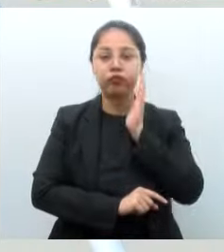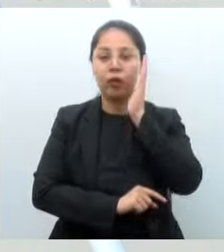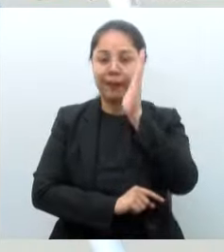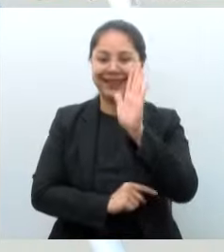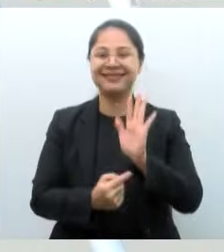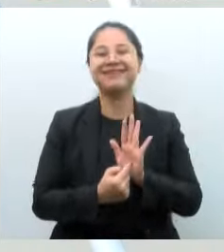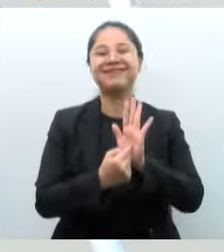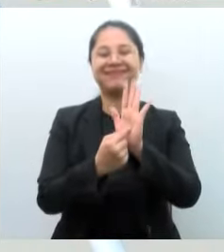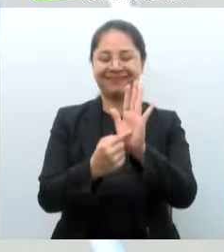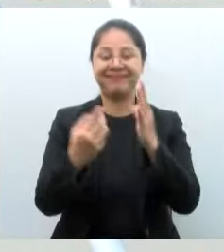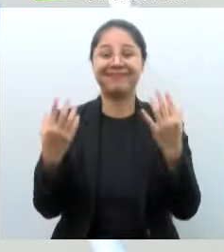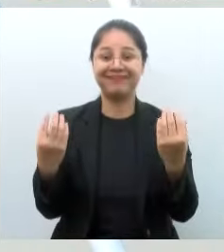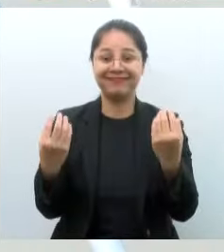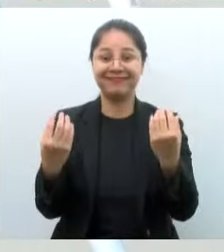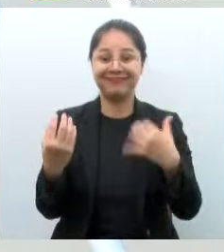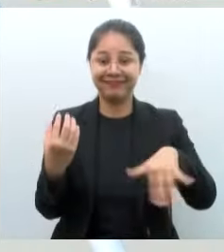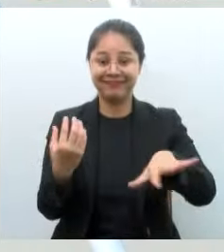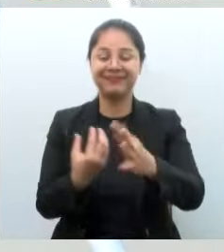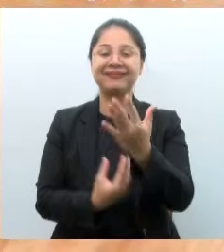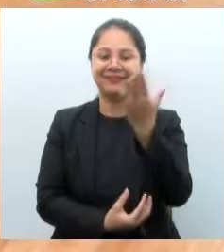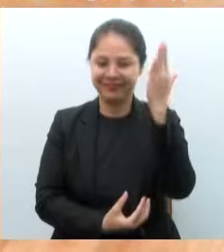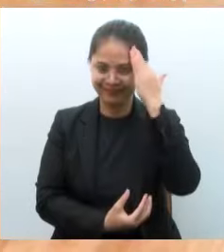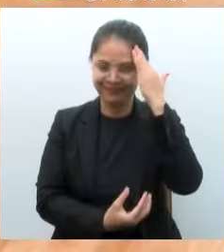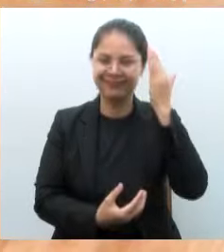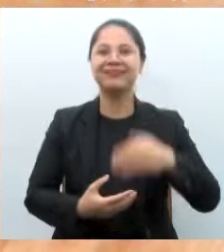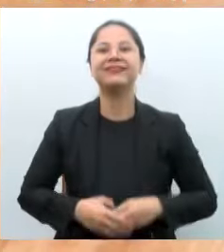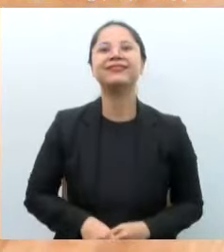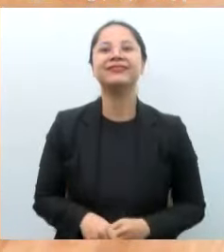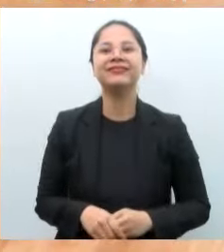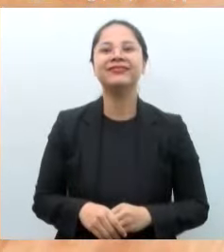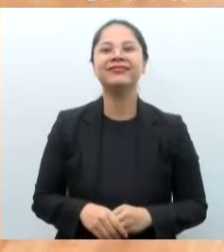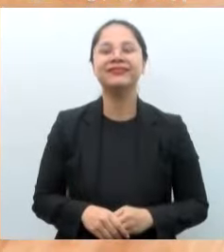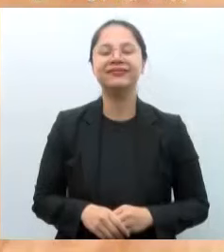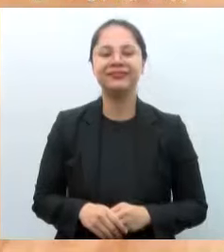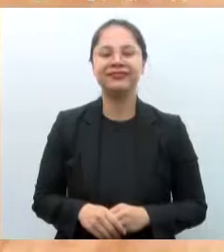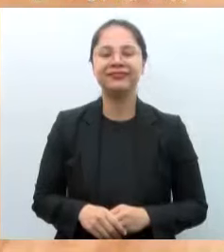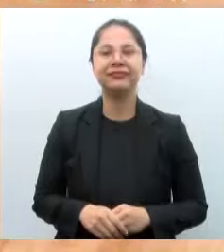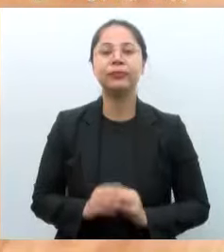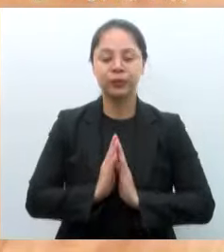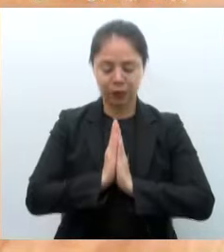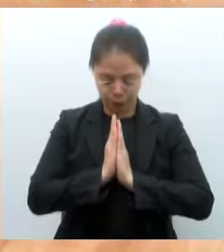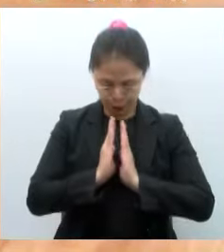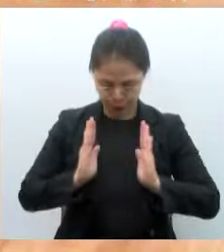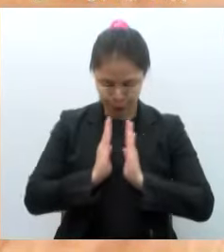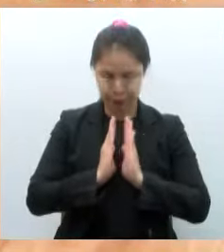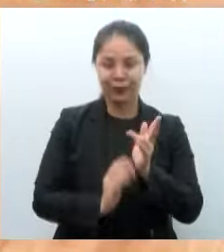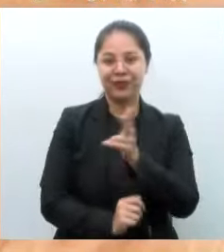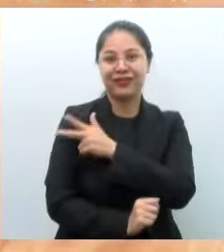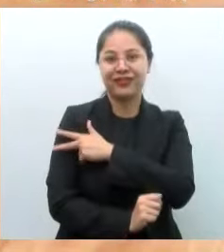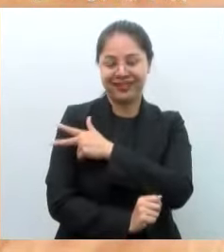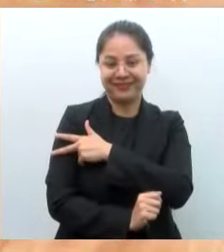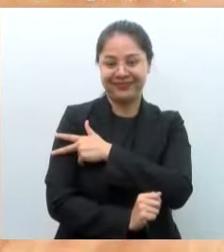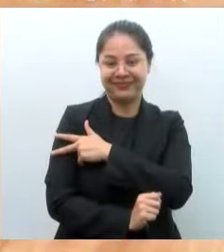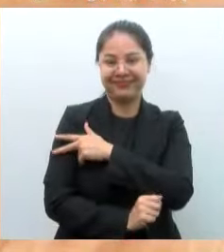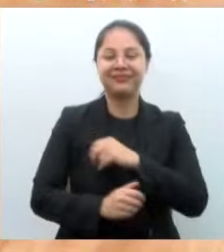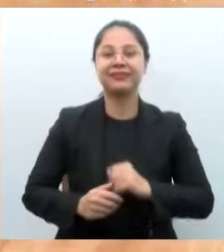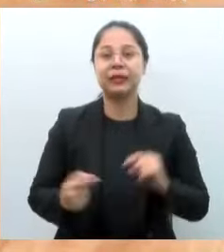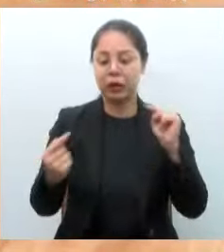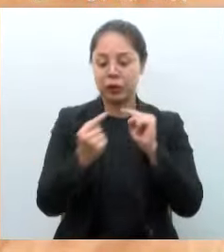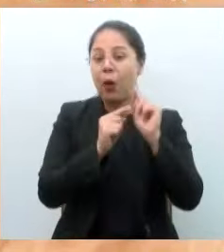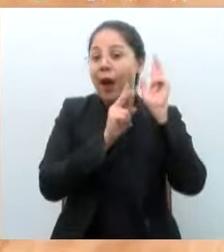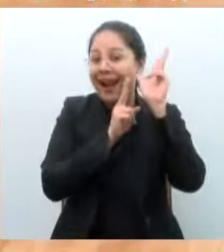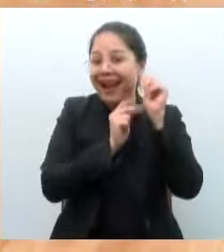นอเพียงเท่านี้ก่อนครับสวัสดีครับ ค่ะก็ต้องขอขอบคุณท่านดร.พัฒนาทวินดลด้วยนะคะกับข่าว